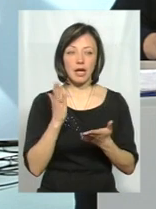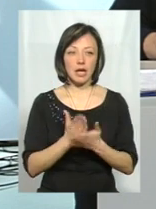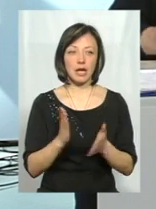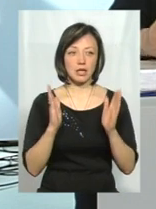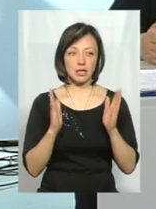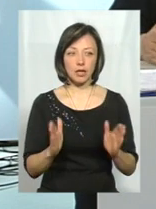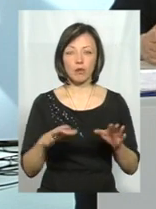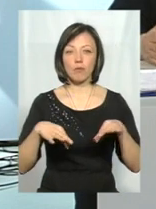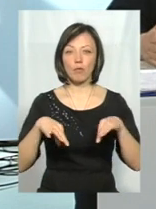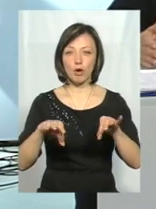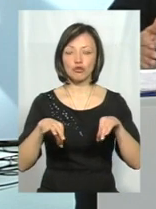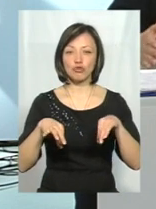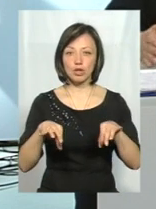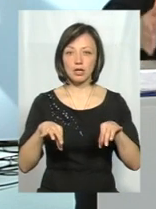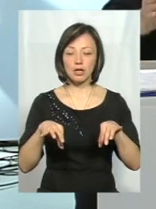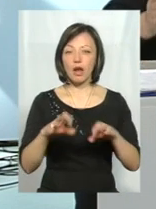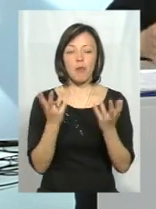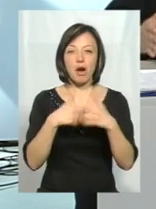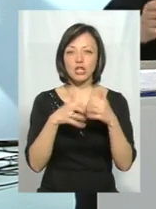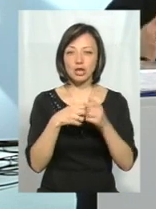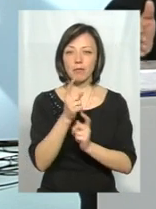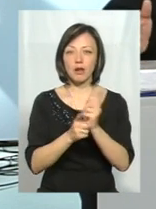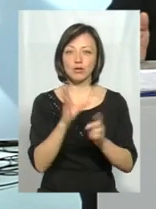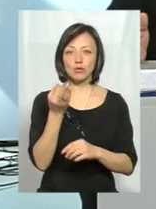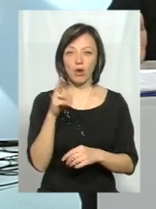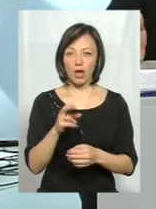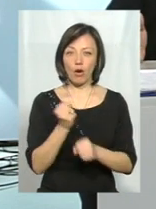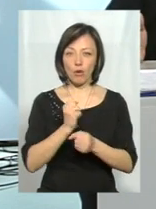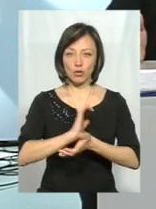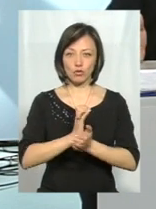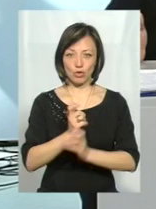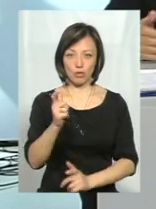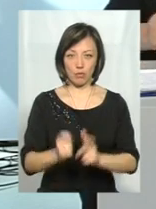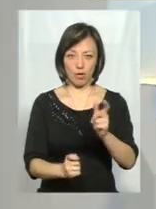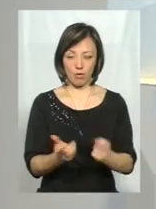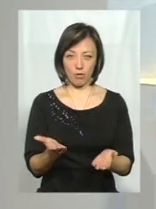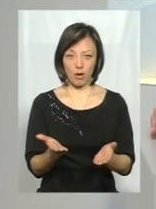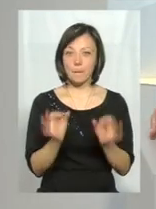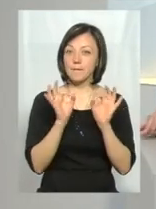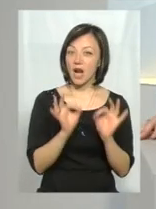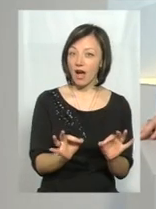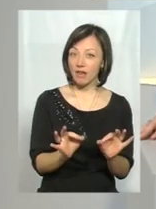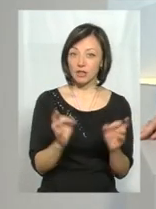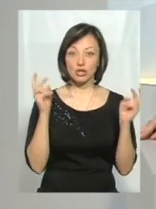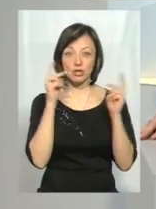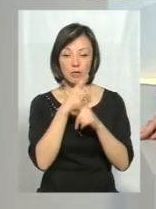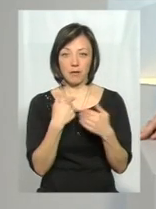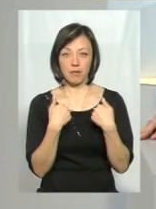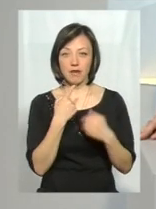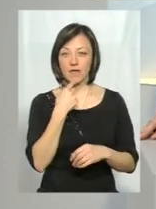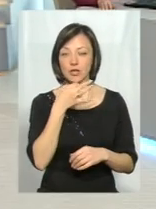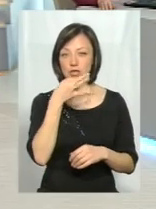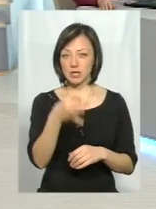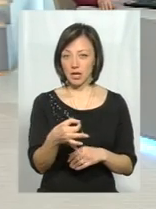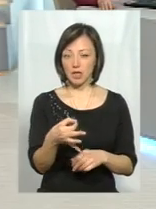тільки машина, яка переробляє сою і робить згущене молоко. А в нас правда вже... це чи неправда, мені важко